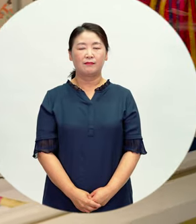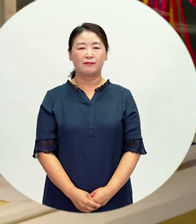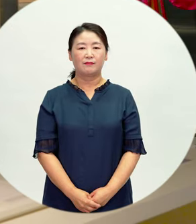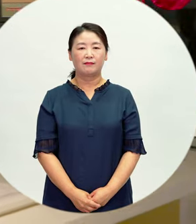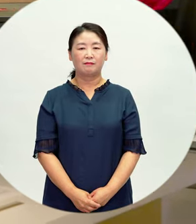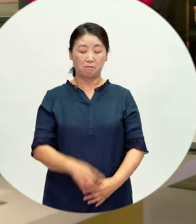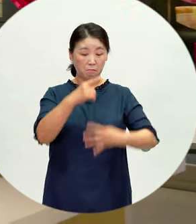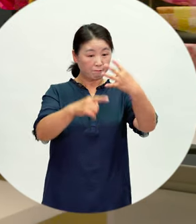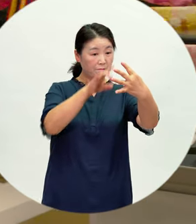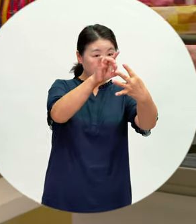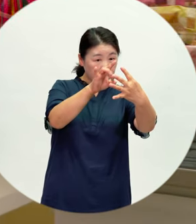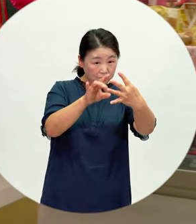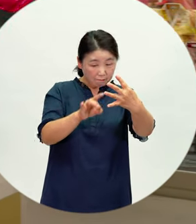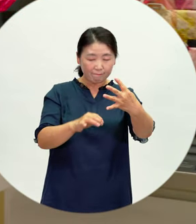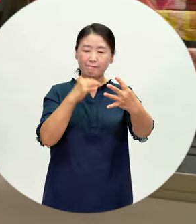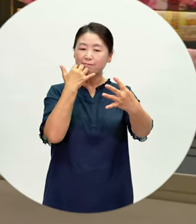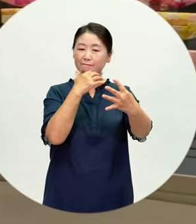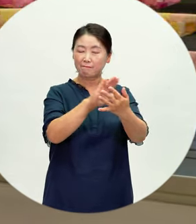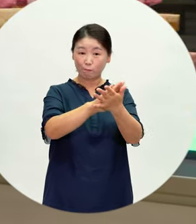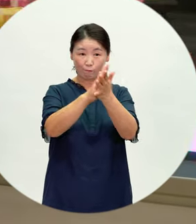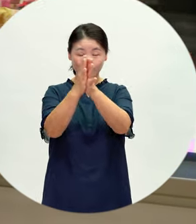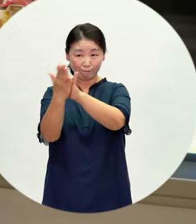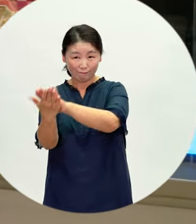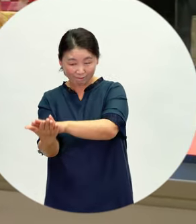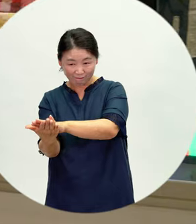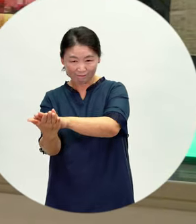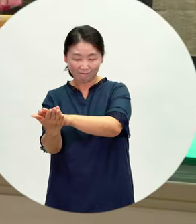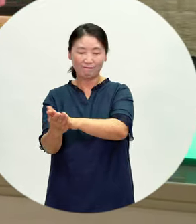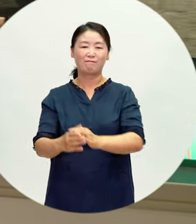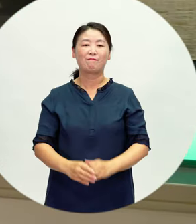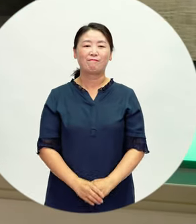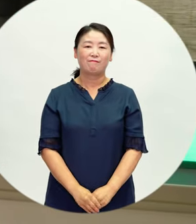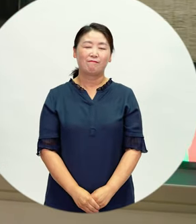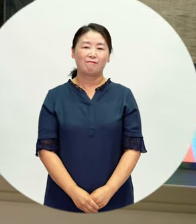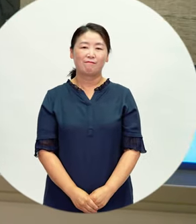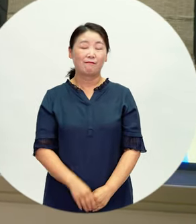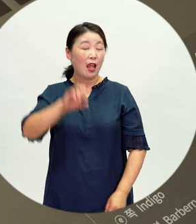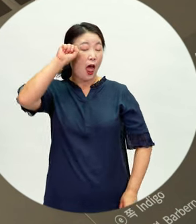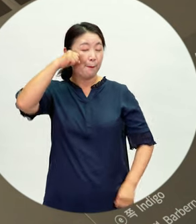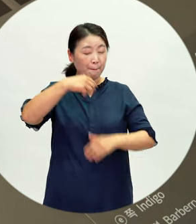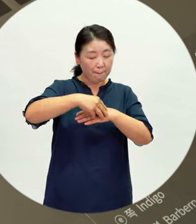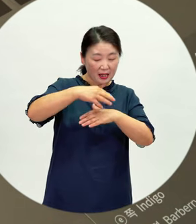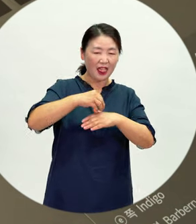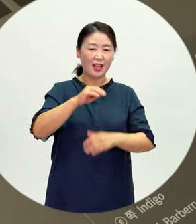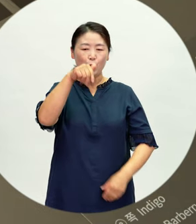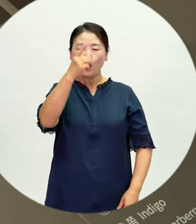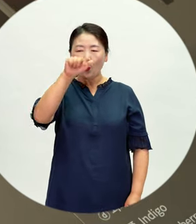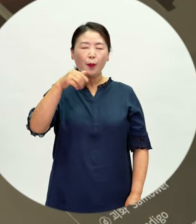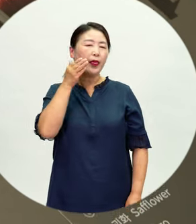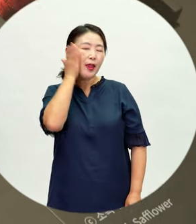계절에 따라 변화하는 다채로운 자연색은 우리의 일상을 물들이곤 하였습니다. 양파 껍질, 쪽잎,